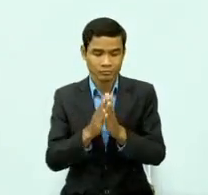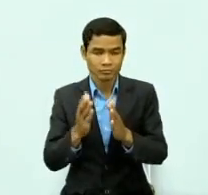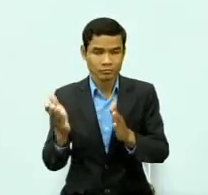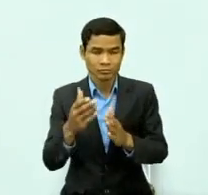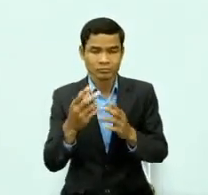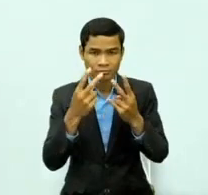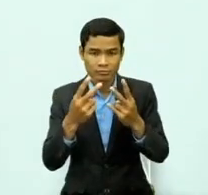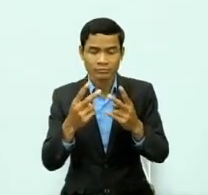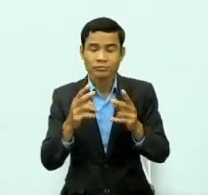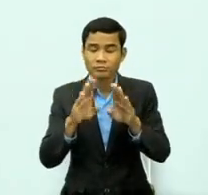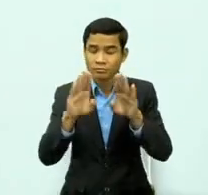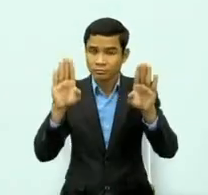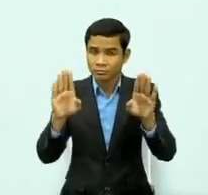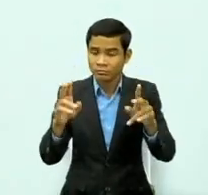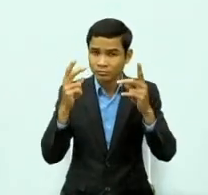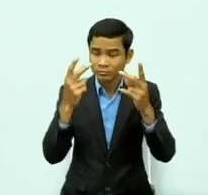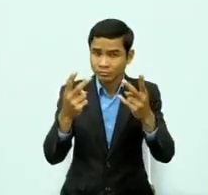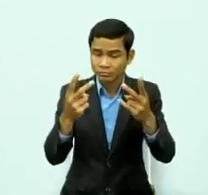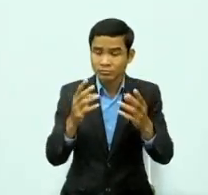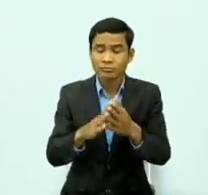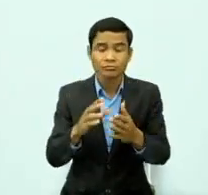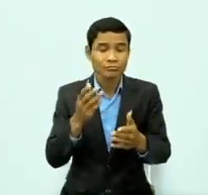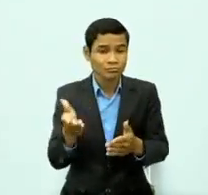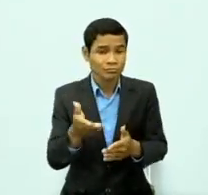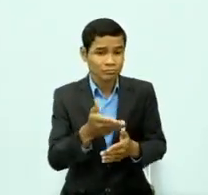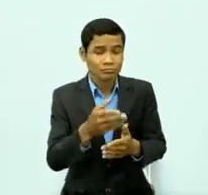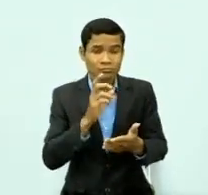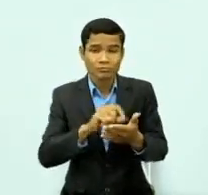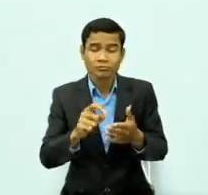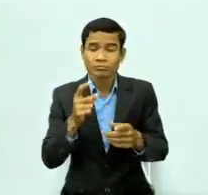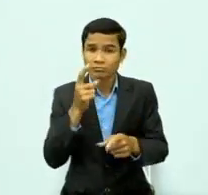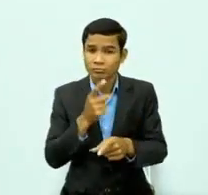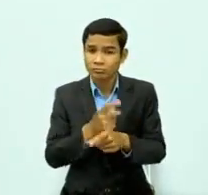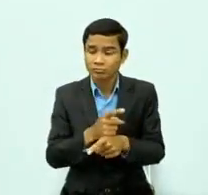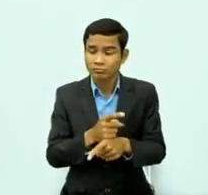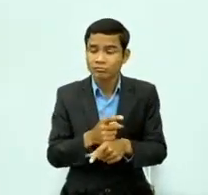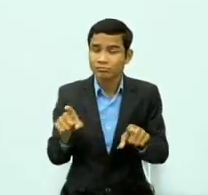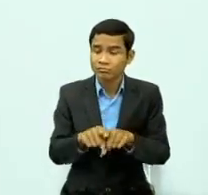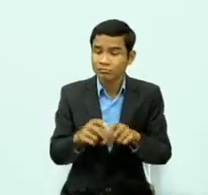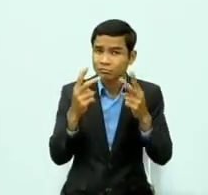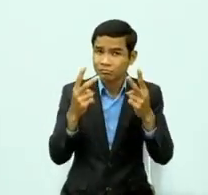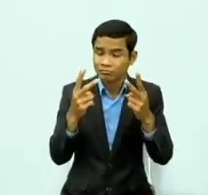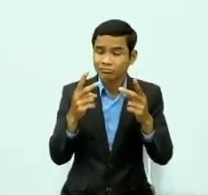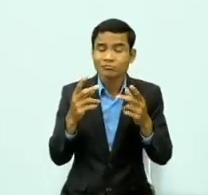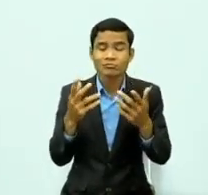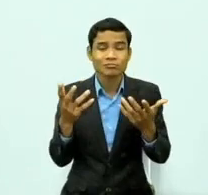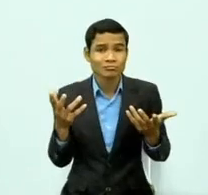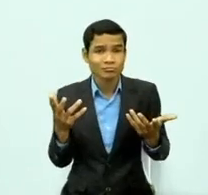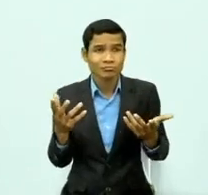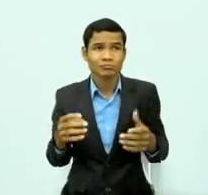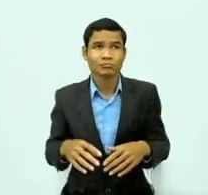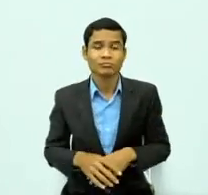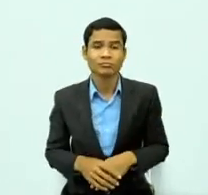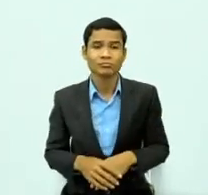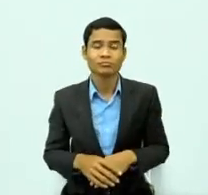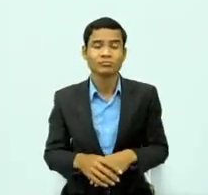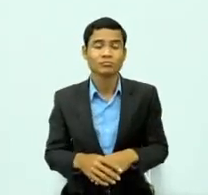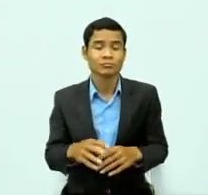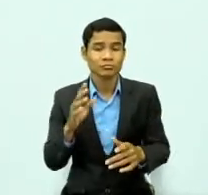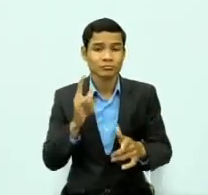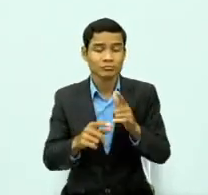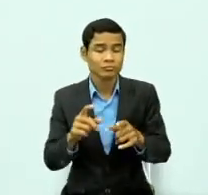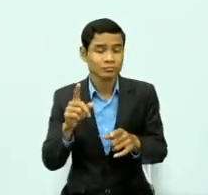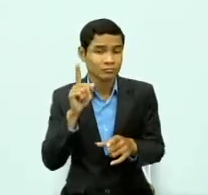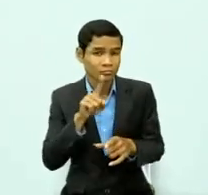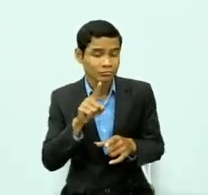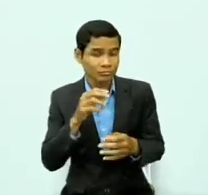ផ្ទាត់ជាមួយអ្នកគ្រូមើលកូនតើកូនសរសេរត្រឹមត្រូវដោយអ្នកគ្រូសរសេរនៅលើក្តារខៀនដែរឬទេណាចាបើមិនទាន់